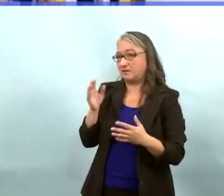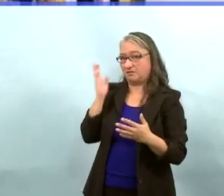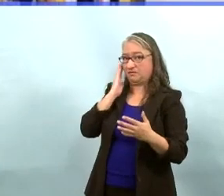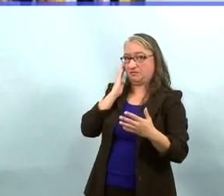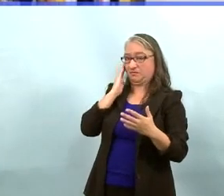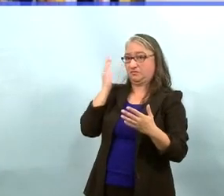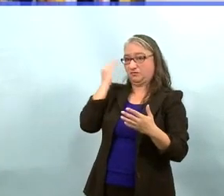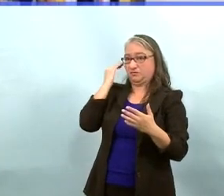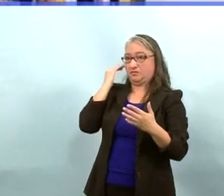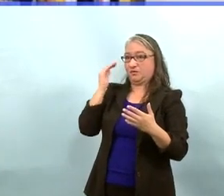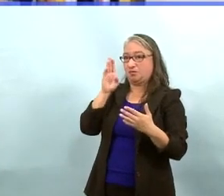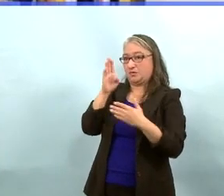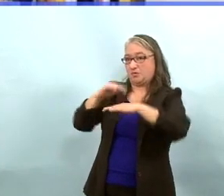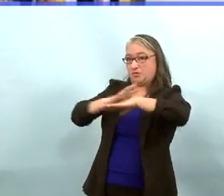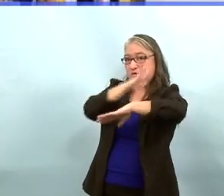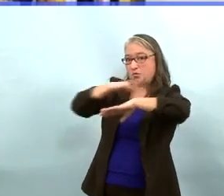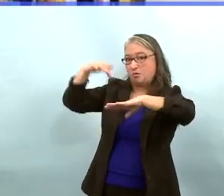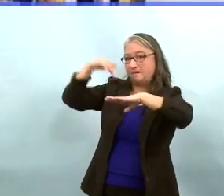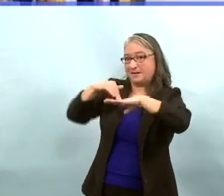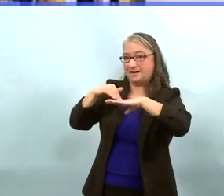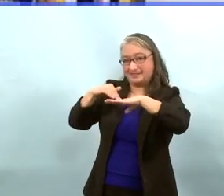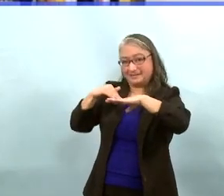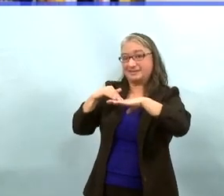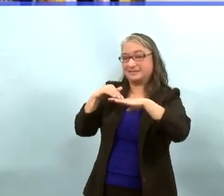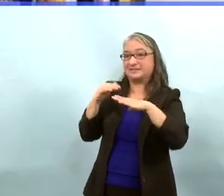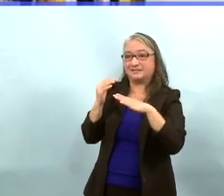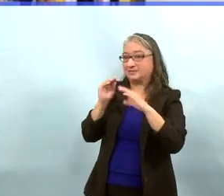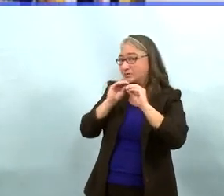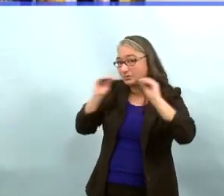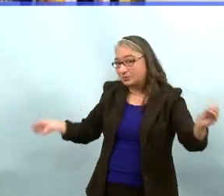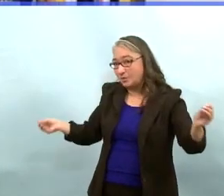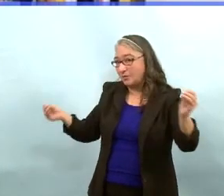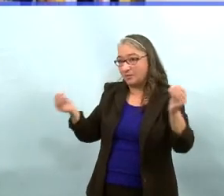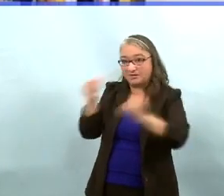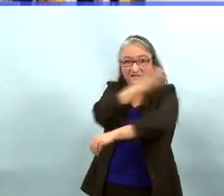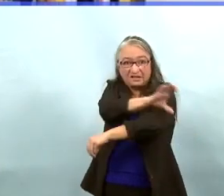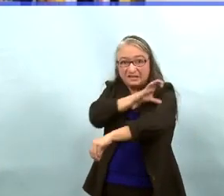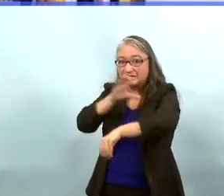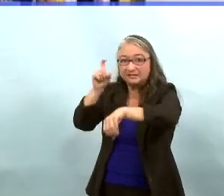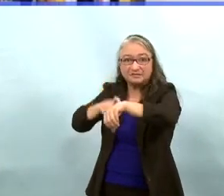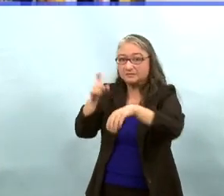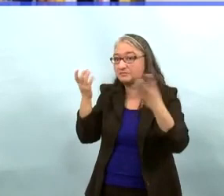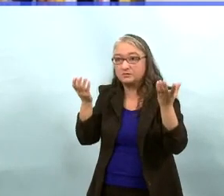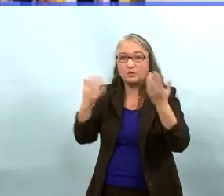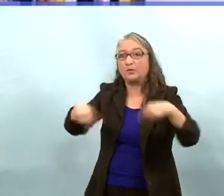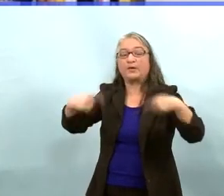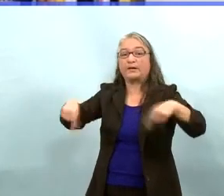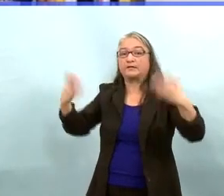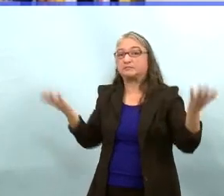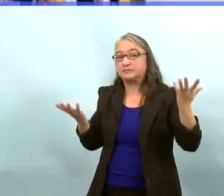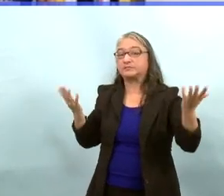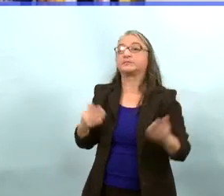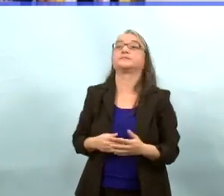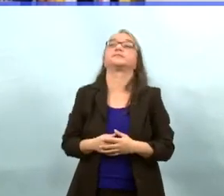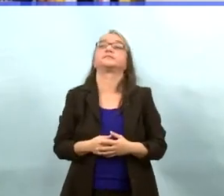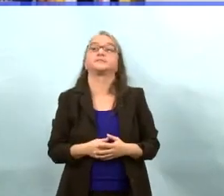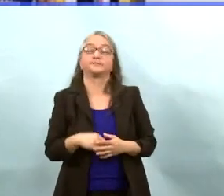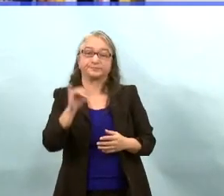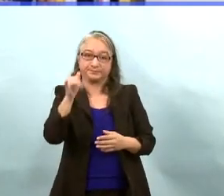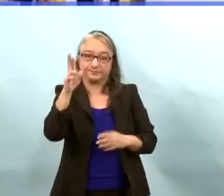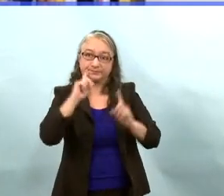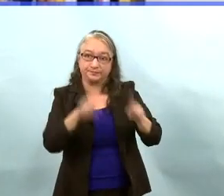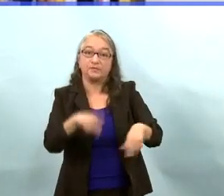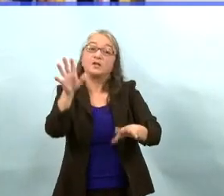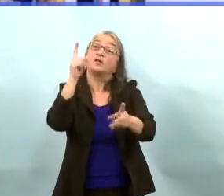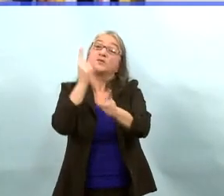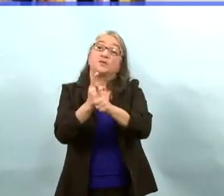autochtones urbaines, pourquoi il n'y a pas de rendez-vous là-dessus? Alors là aussi, il va y avoir des doses qui vont être disponibles et